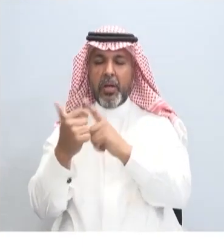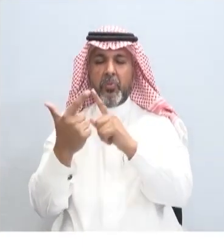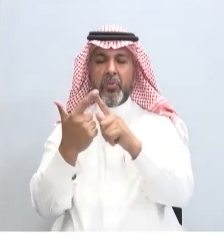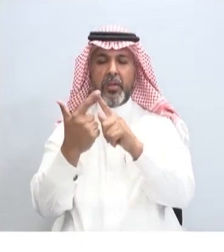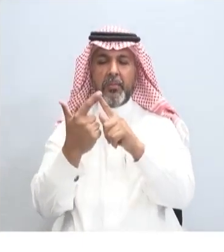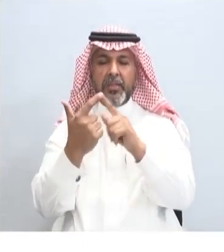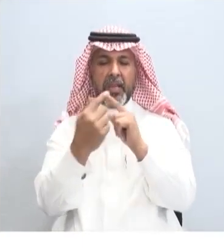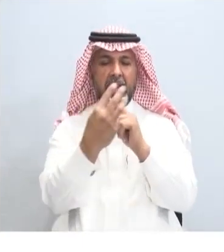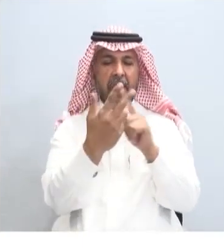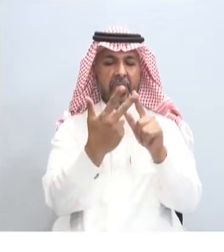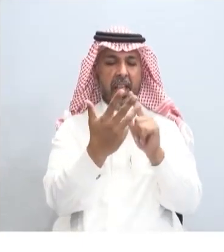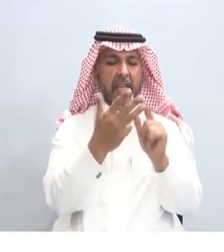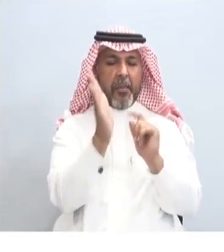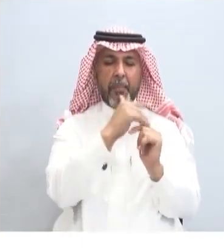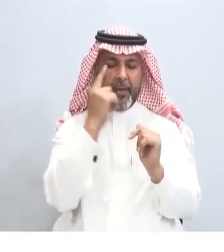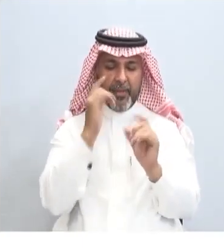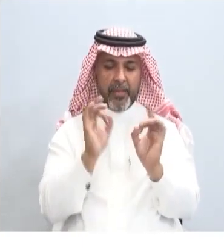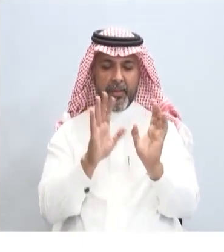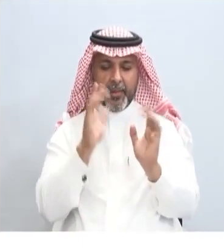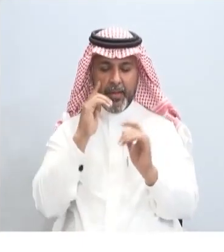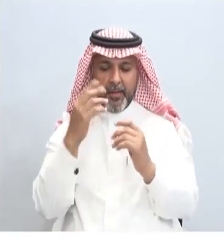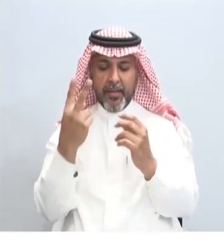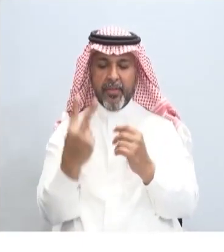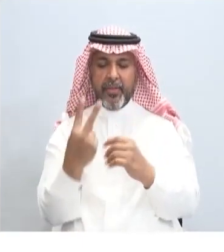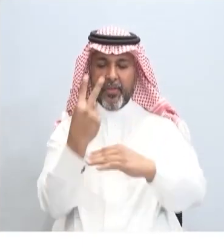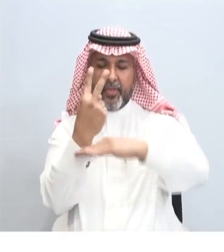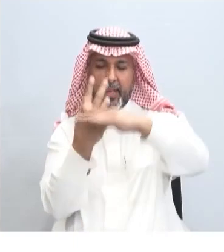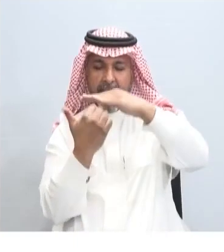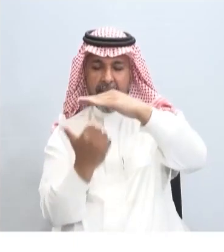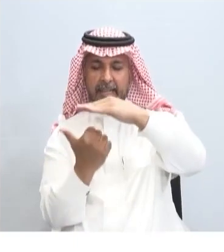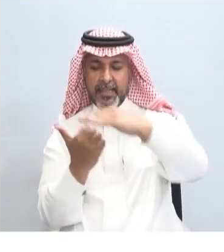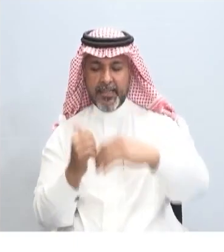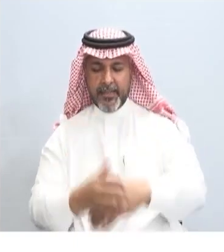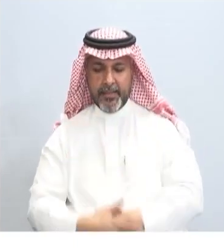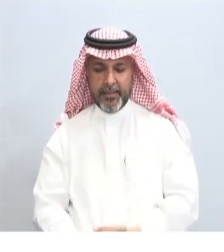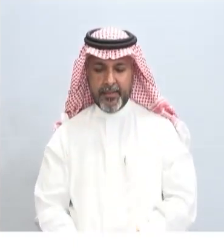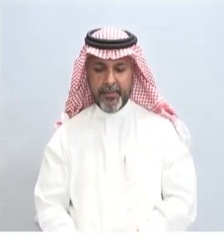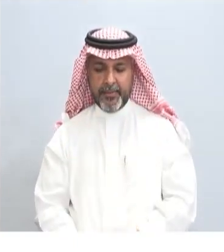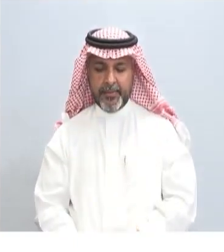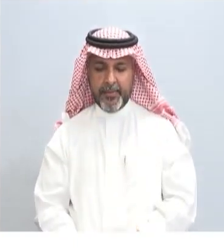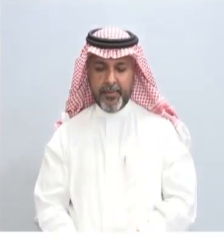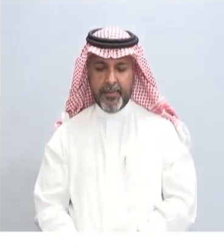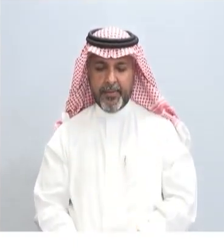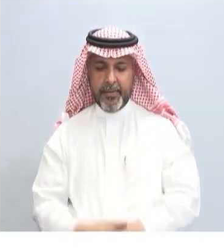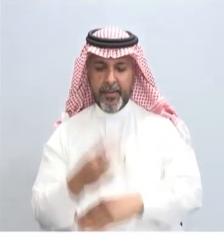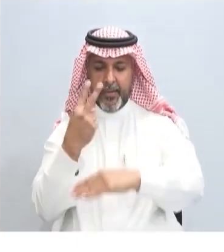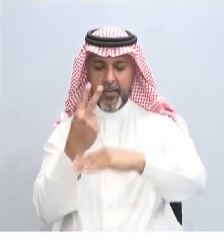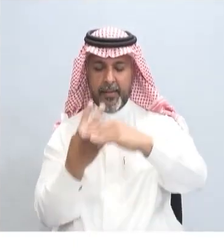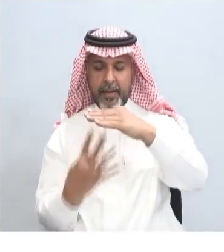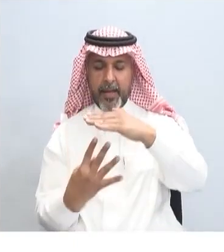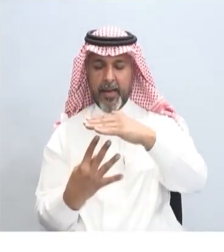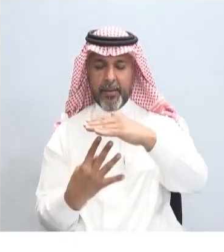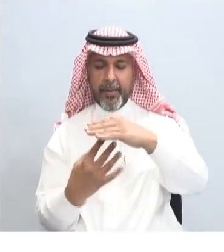العنصر وفي هذا العنصر اذا طلع هو في عنصرين من اصل طلع معي العدد اربعه في عنصرين من اصل اربعه